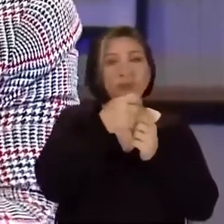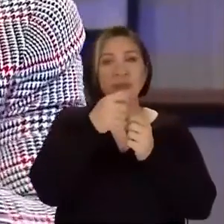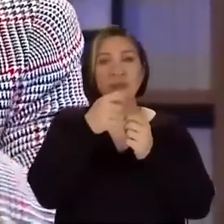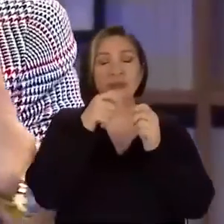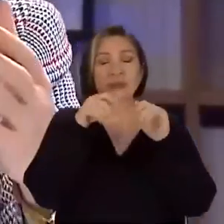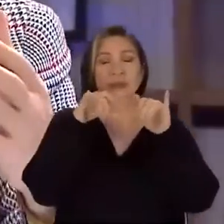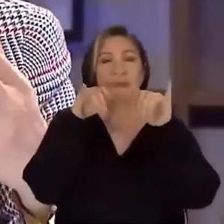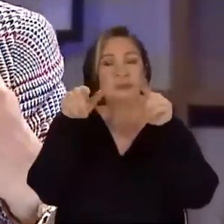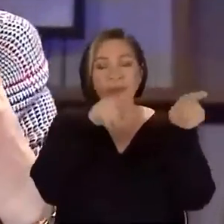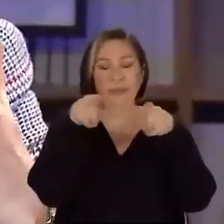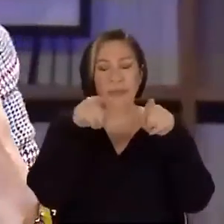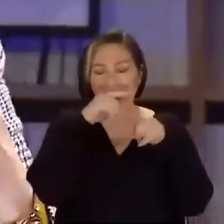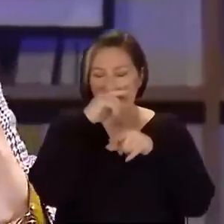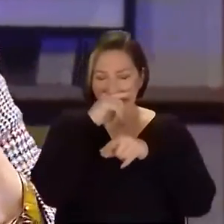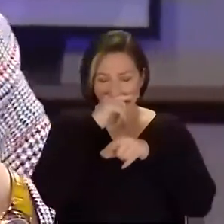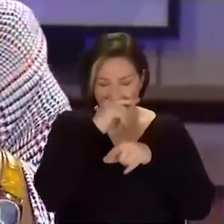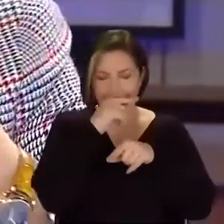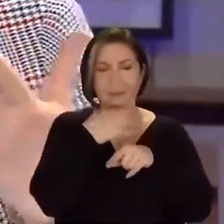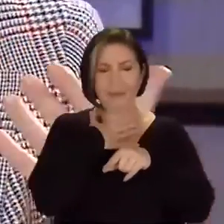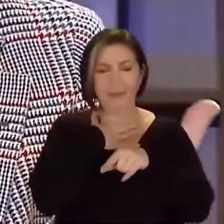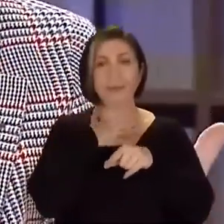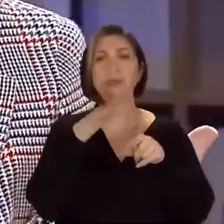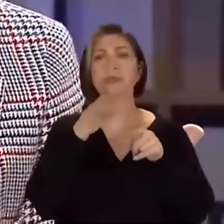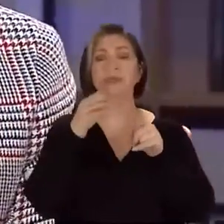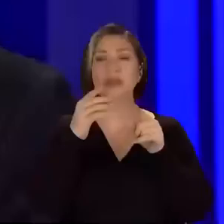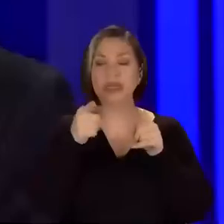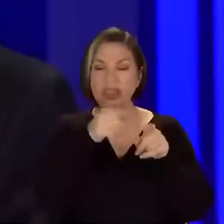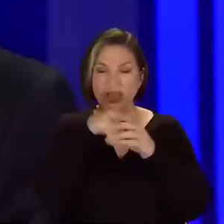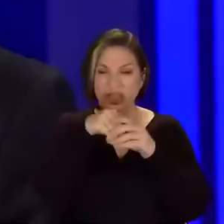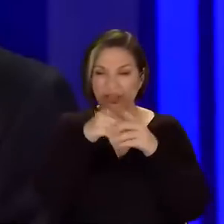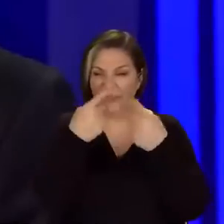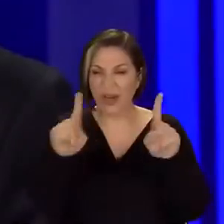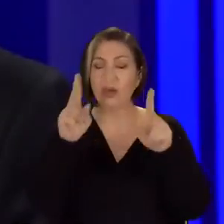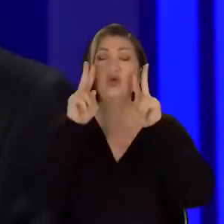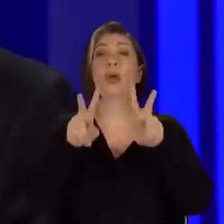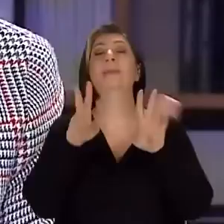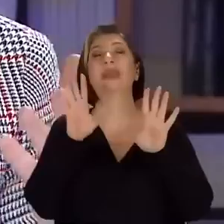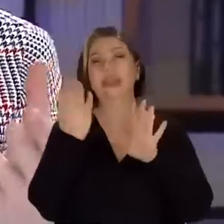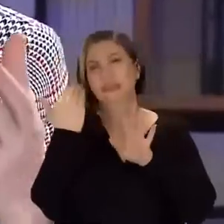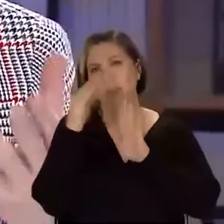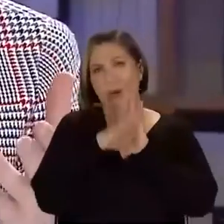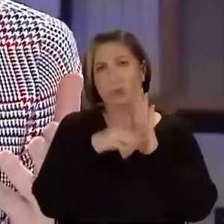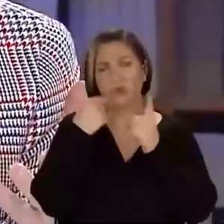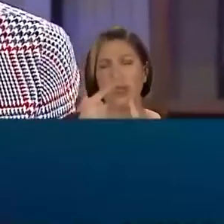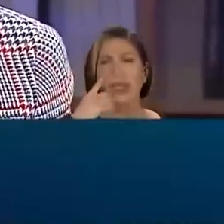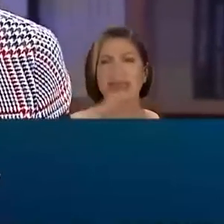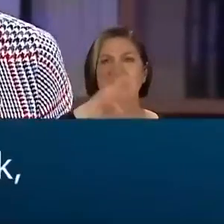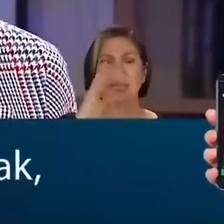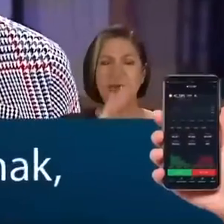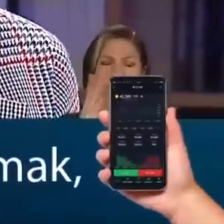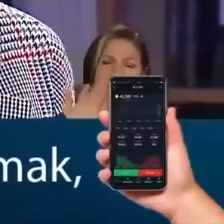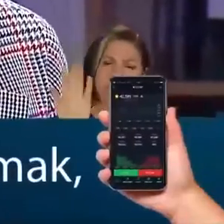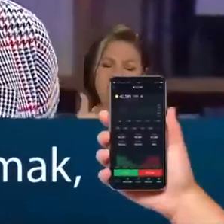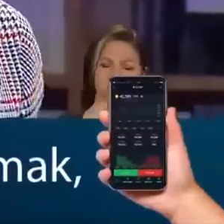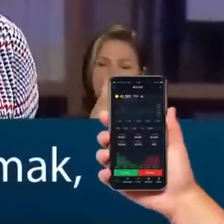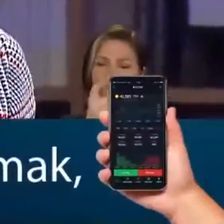para harcaması arasındaki kendi tavır farklarını çözemediler. Bu geçtiğimiz programda konuştuk. Yani adamın eline